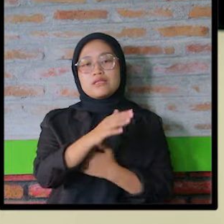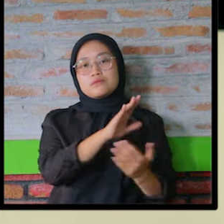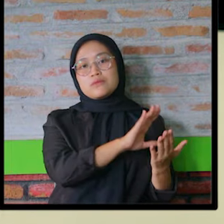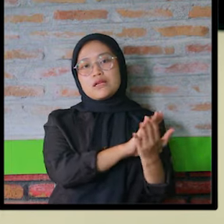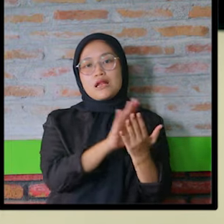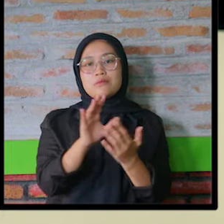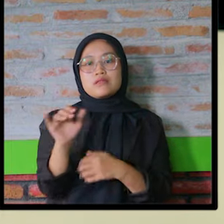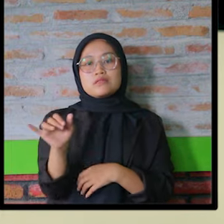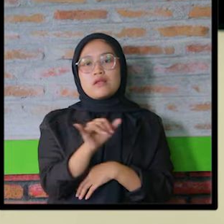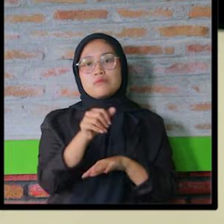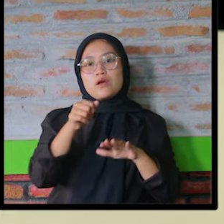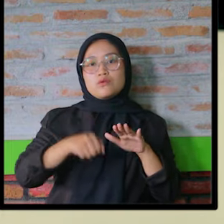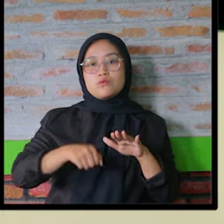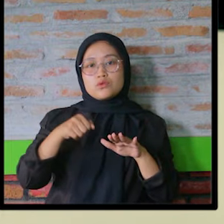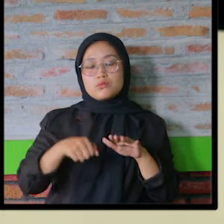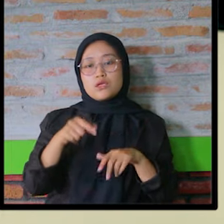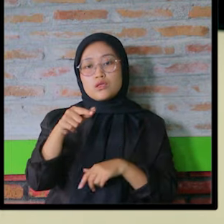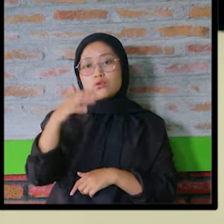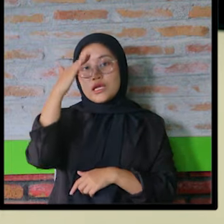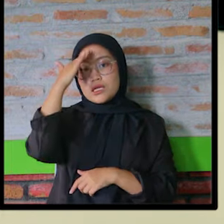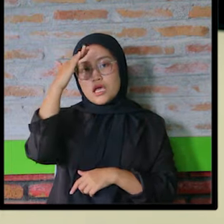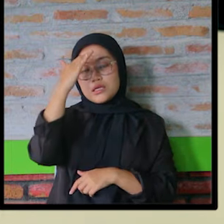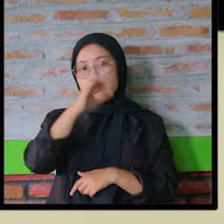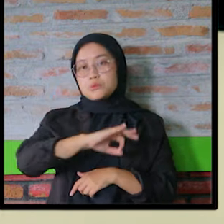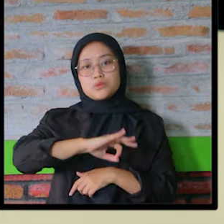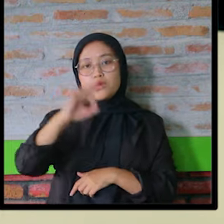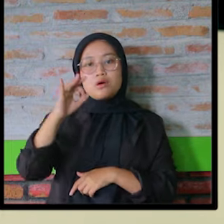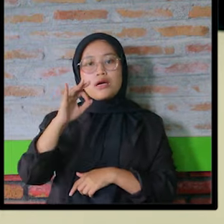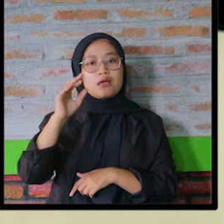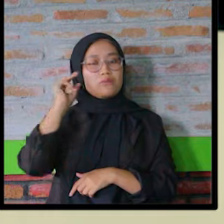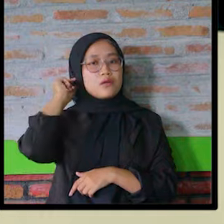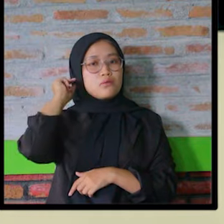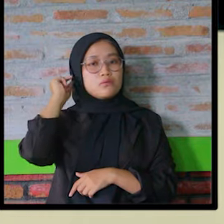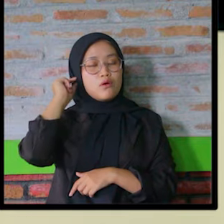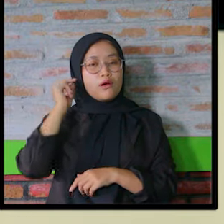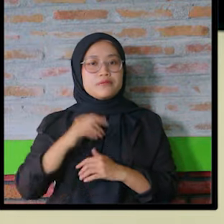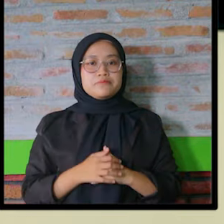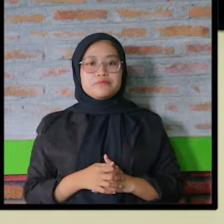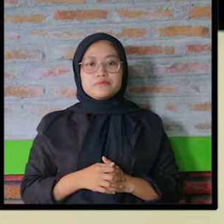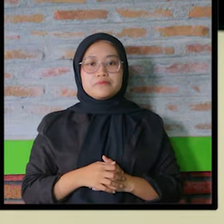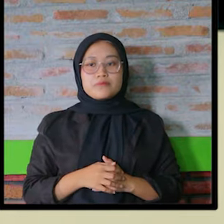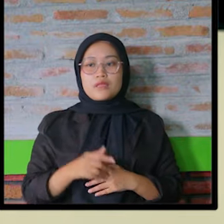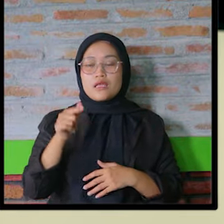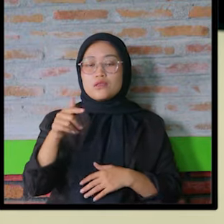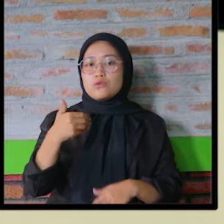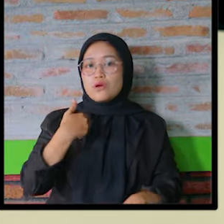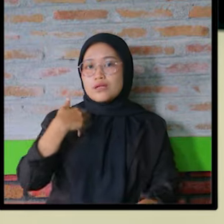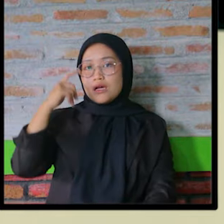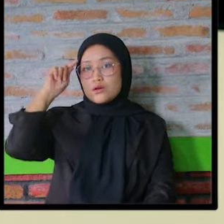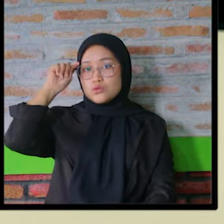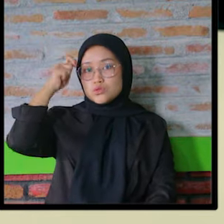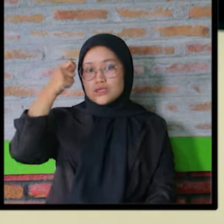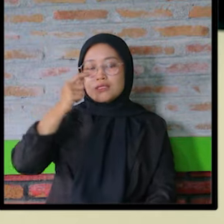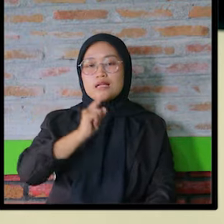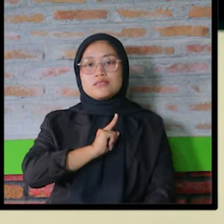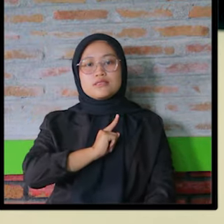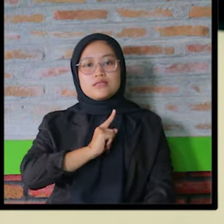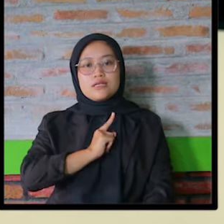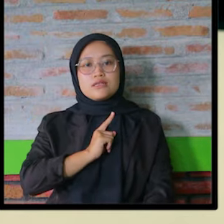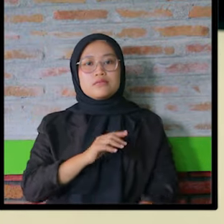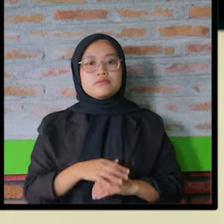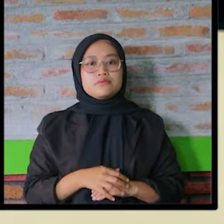G itu juga mm ada kesulitan sendiri kalau di pelaku tingkat